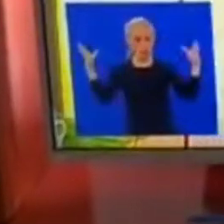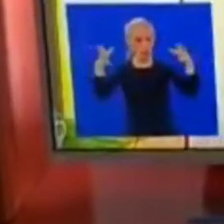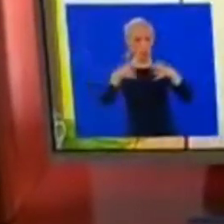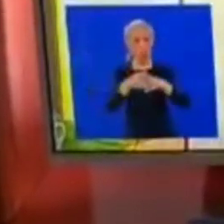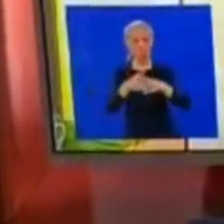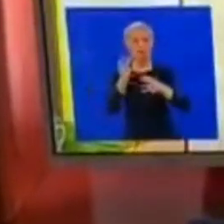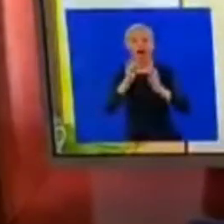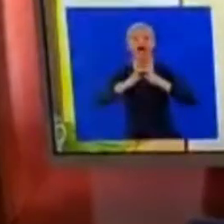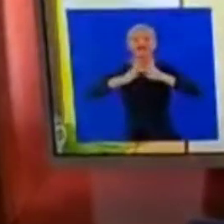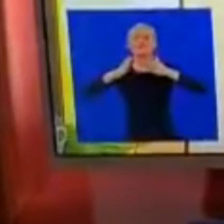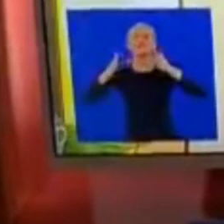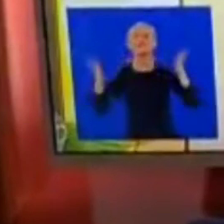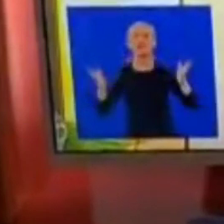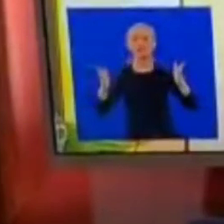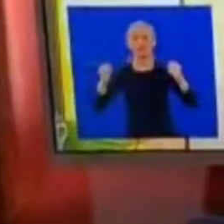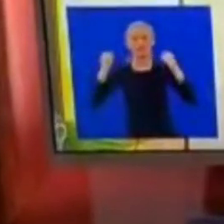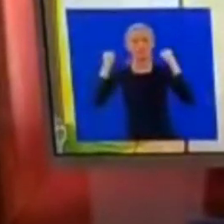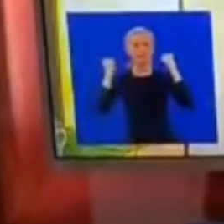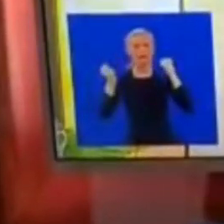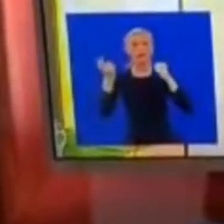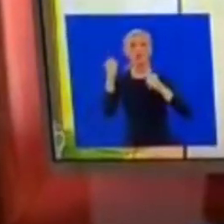ali koji je veći i jači od državnoga.